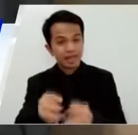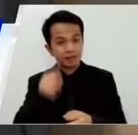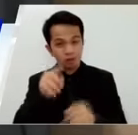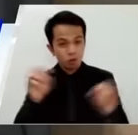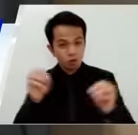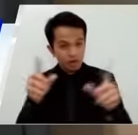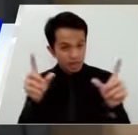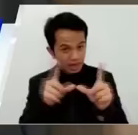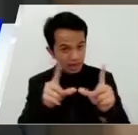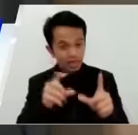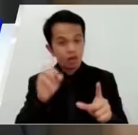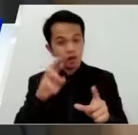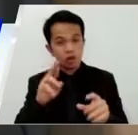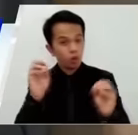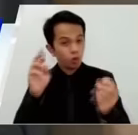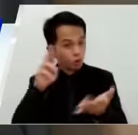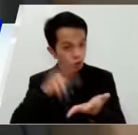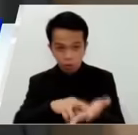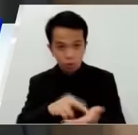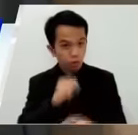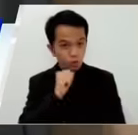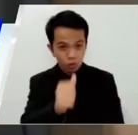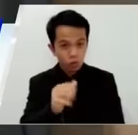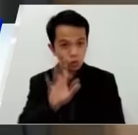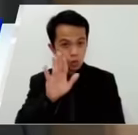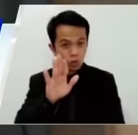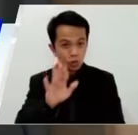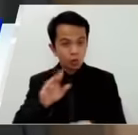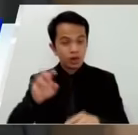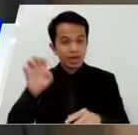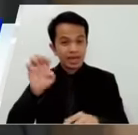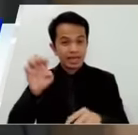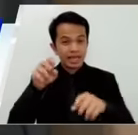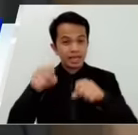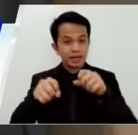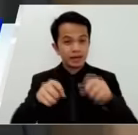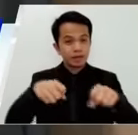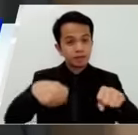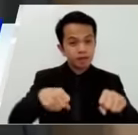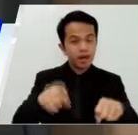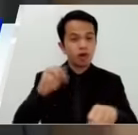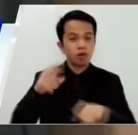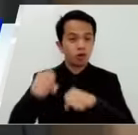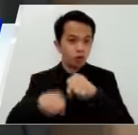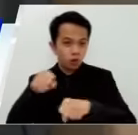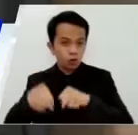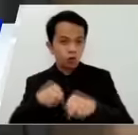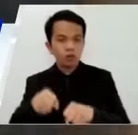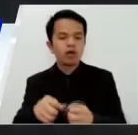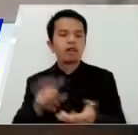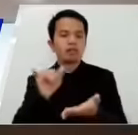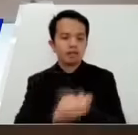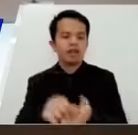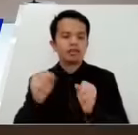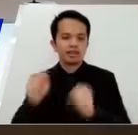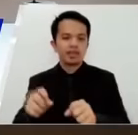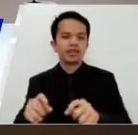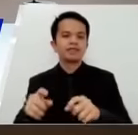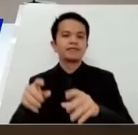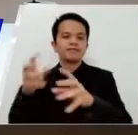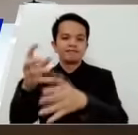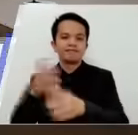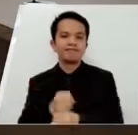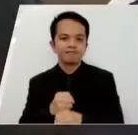walang rehistro yung e-bikes or e-trikes, yan po ay masasubject sa pag-impound. Para sa